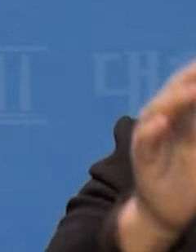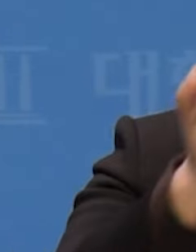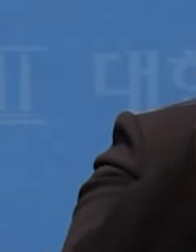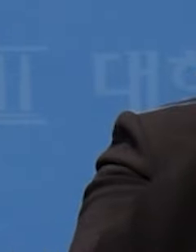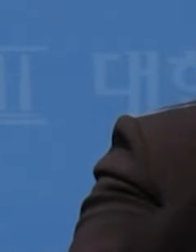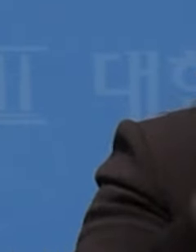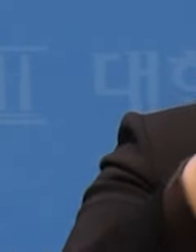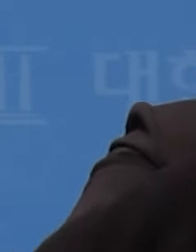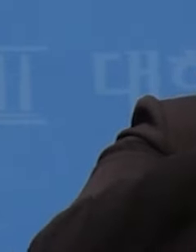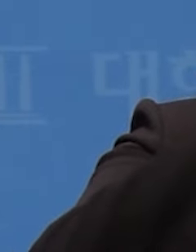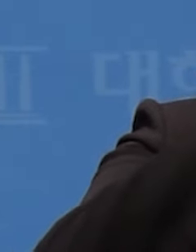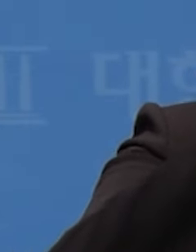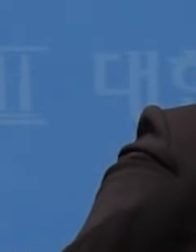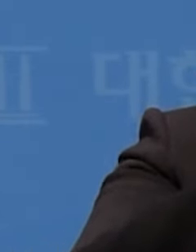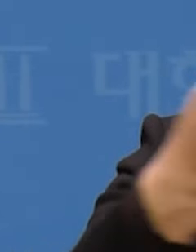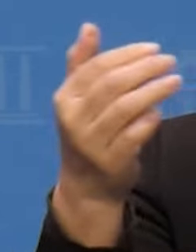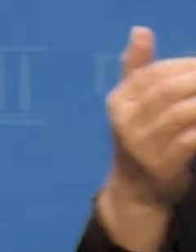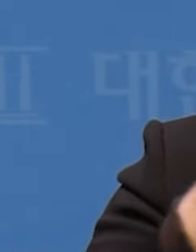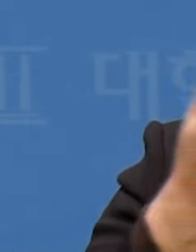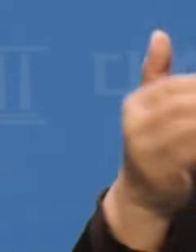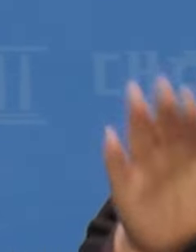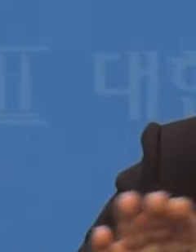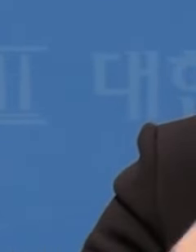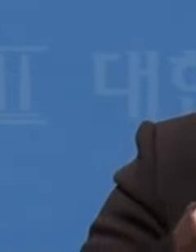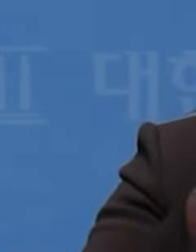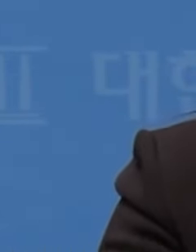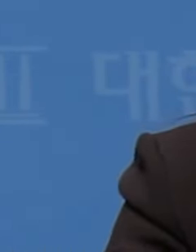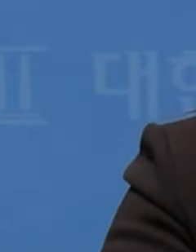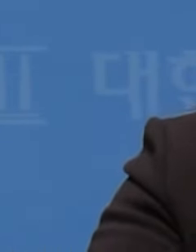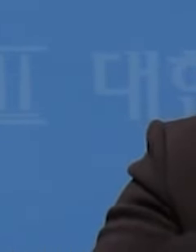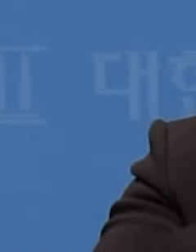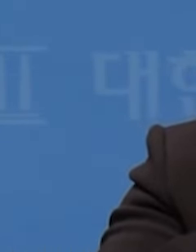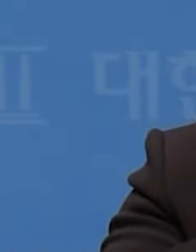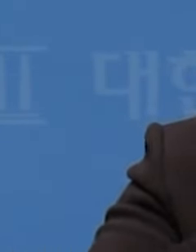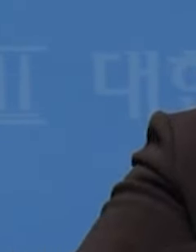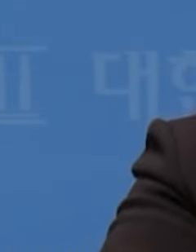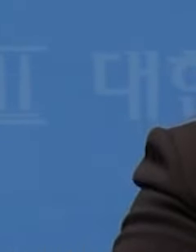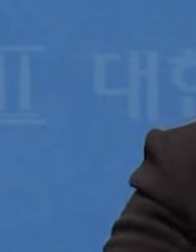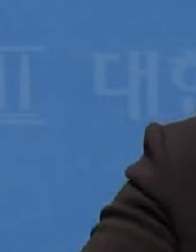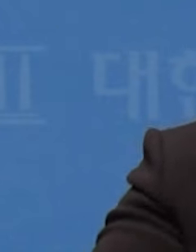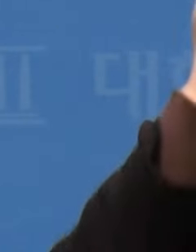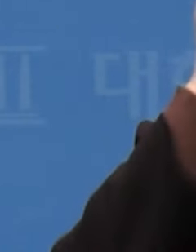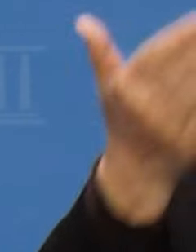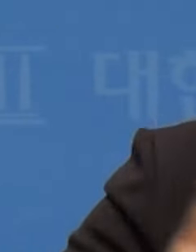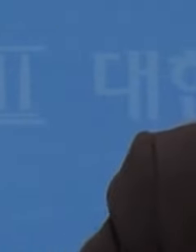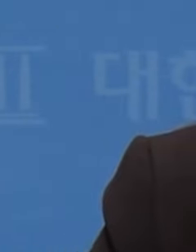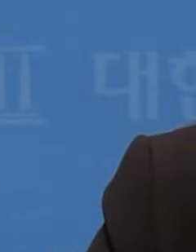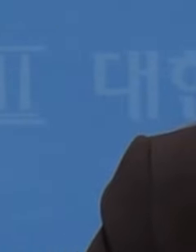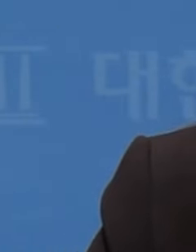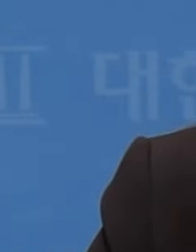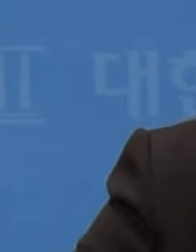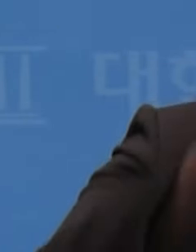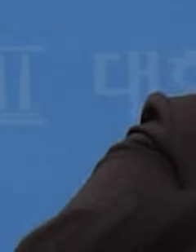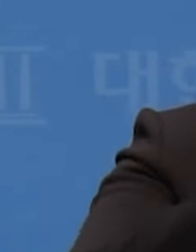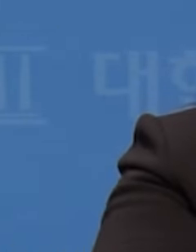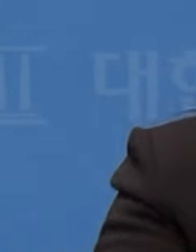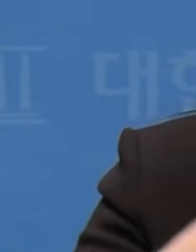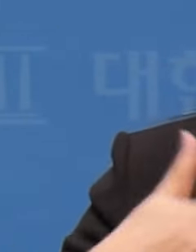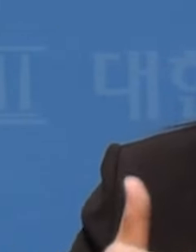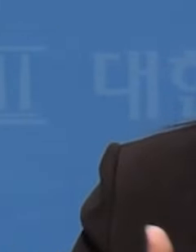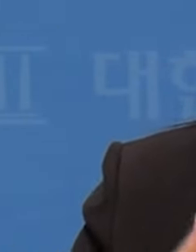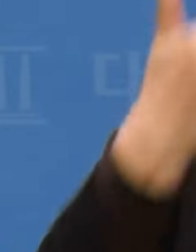국민께 약속해 왔습니다. 그런데 우리 민주당 과연 그 약속을 지키고 있습니까? 선거철만 청년을